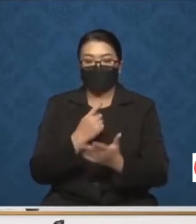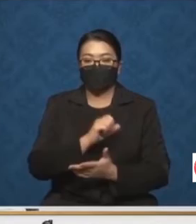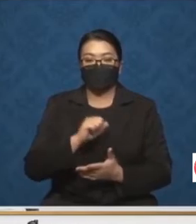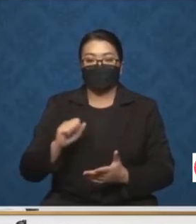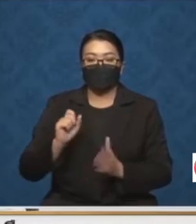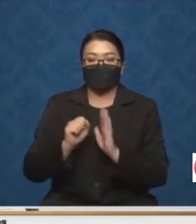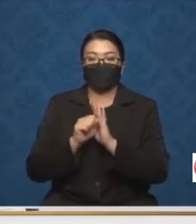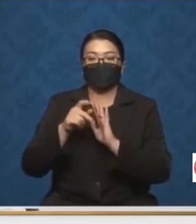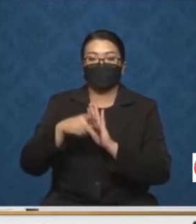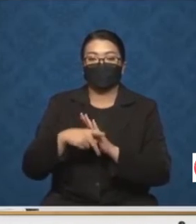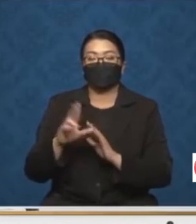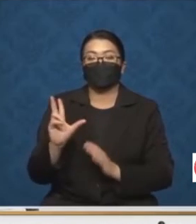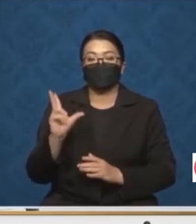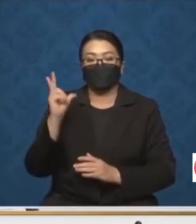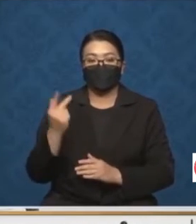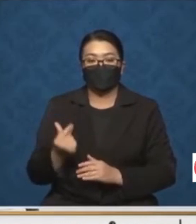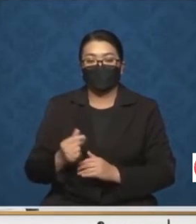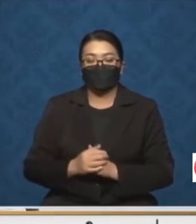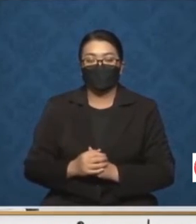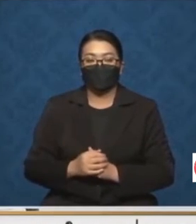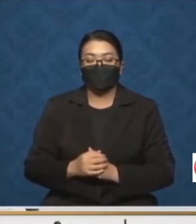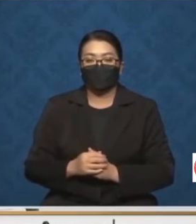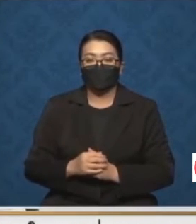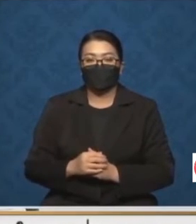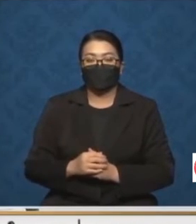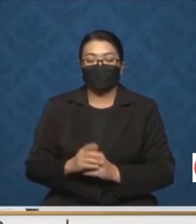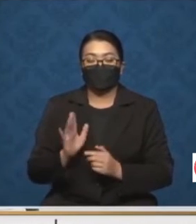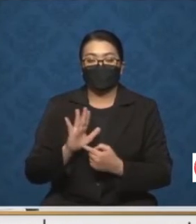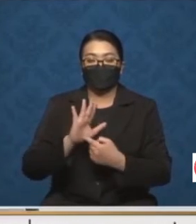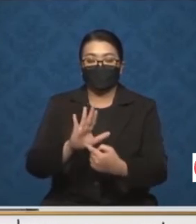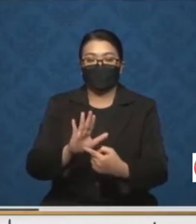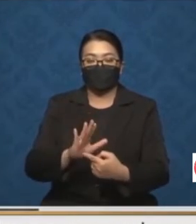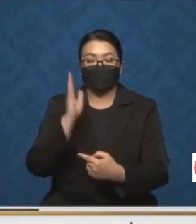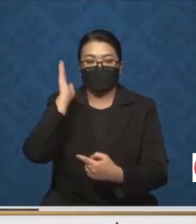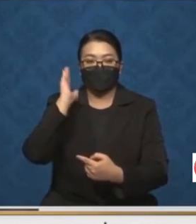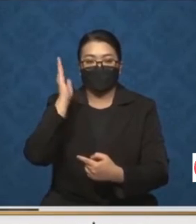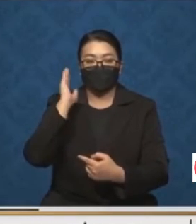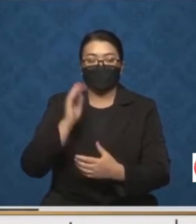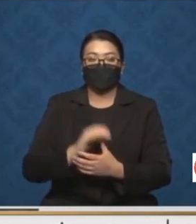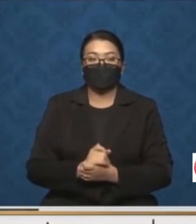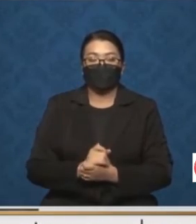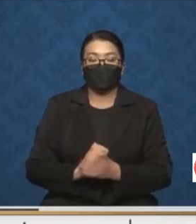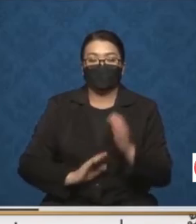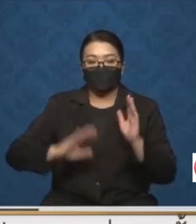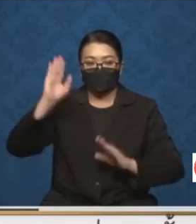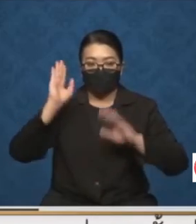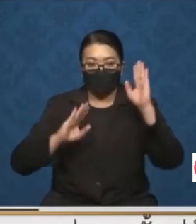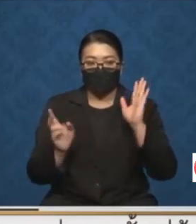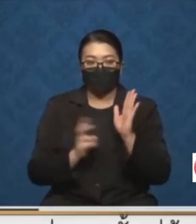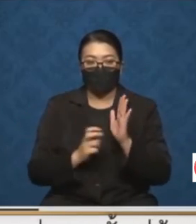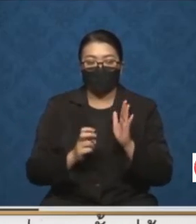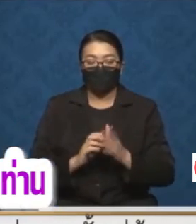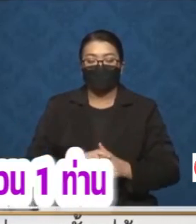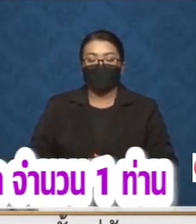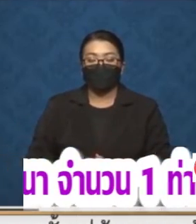พรรณบุรีจากพรรคชาติไทยพัฒนาในสัดส่วนของพรรคชาติไทยพัฒนาขอเสนอนายพิสิทธิ์คงสมพลขอผู้รับรองด้วยครับ ผู้รับรองนะครับ